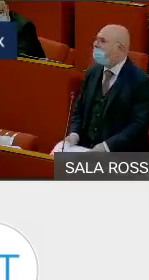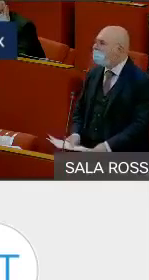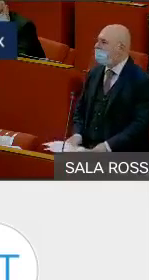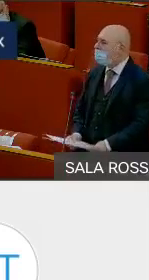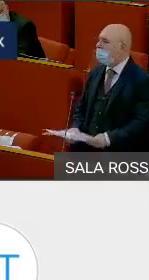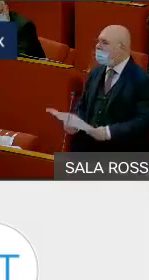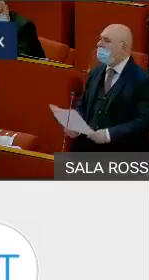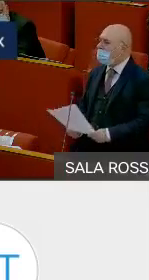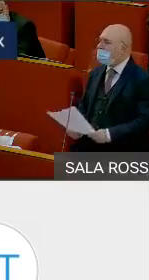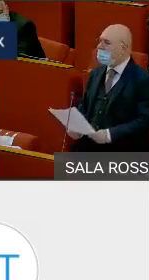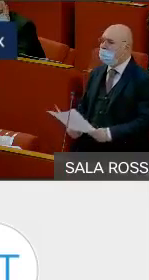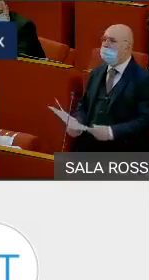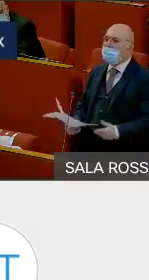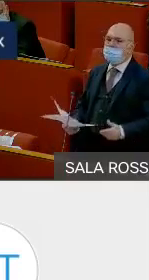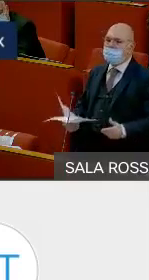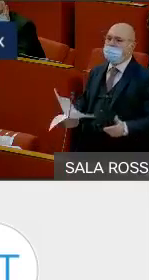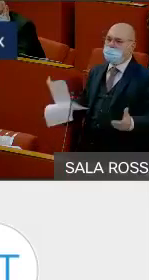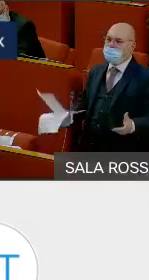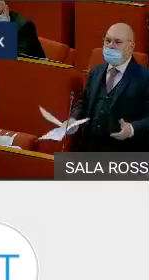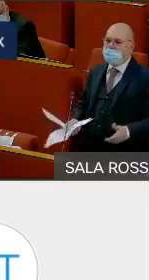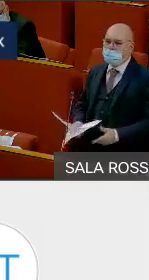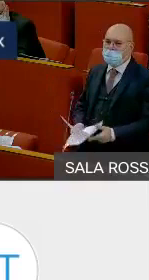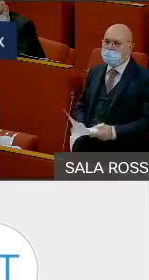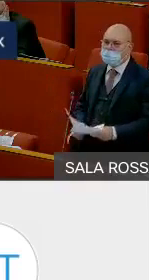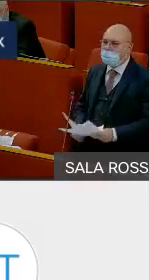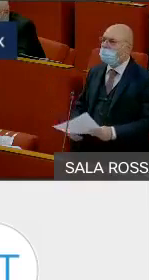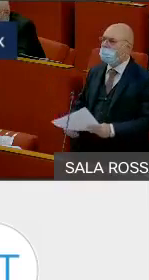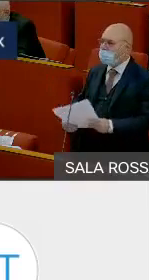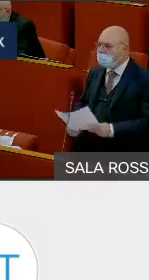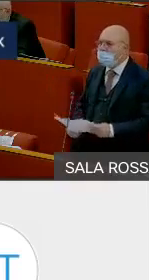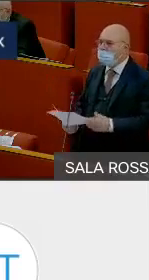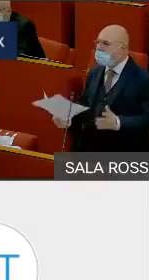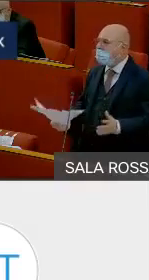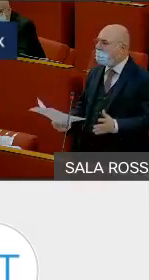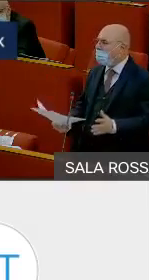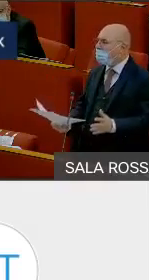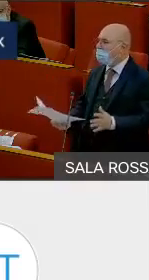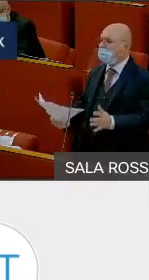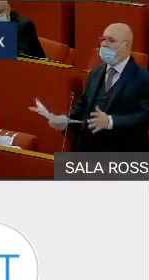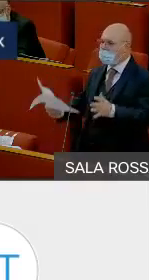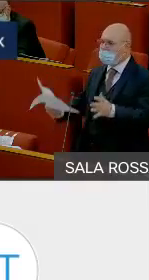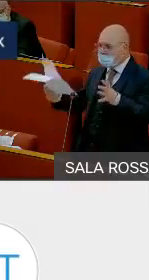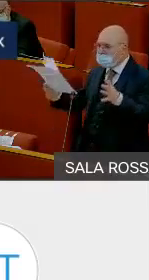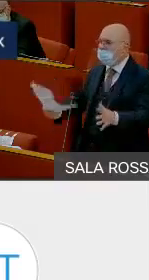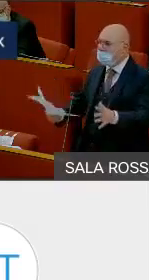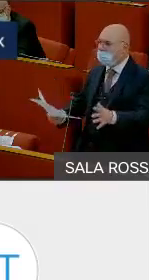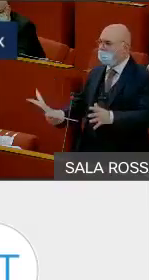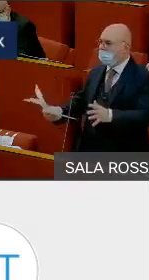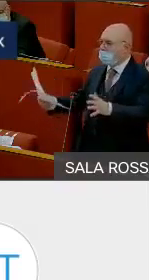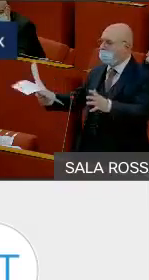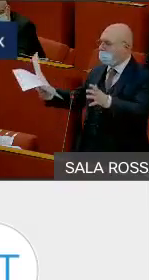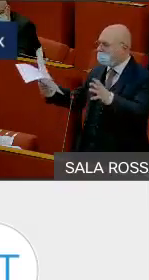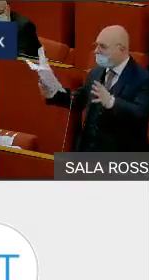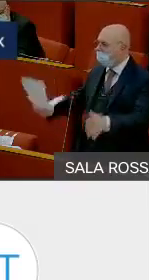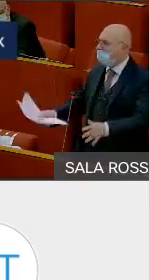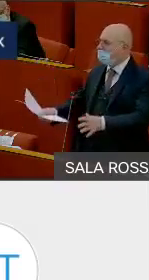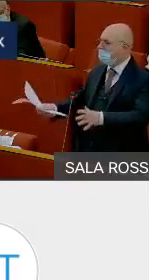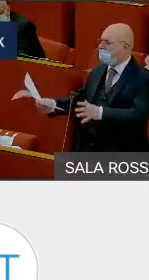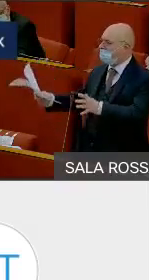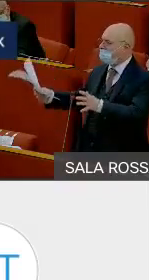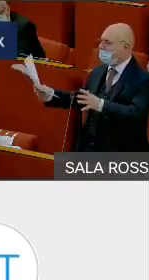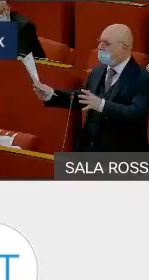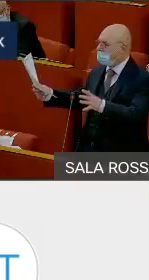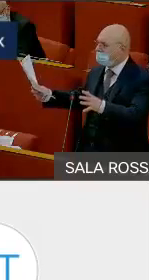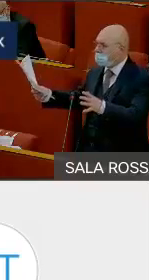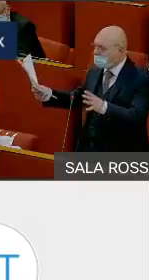per cui gli oneri non possono essere monetizzati ci diano delle aree dove noi ci garantiremo la presenza del verde la